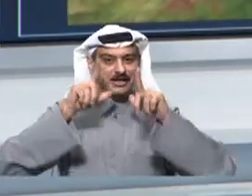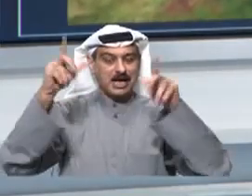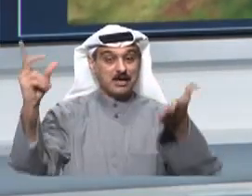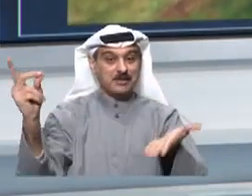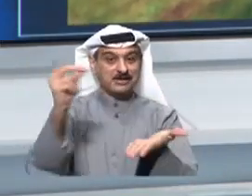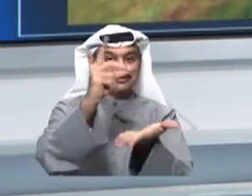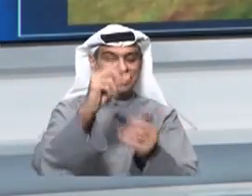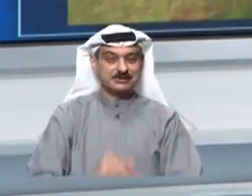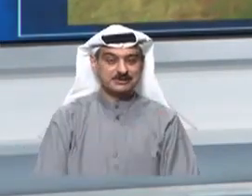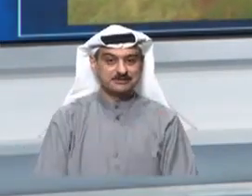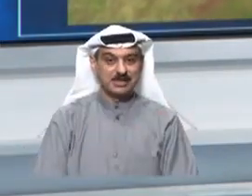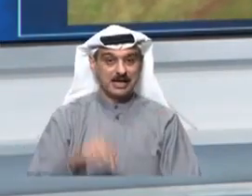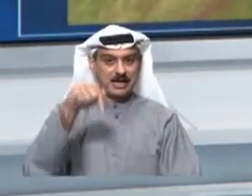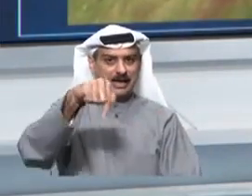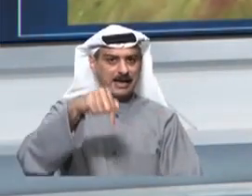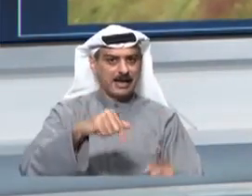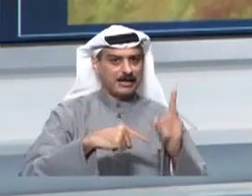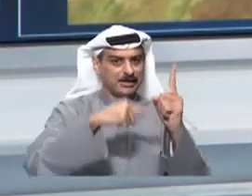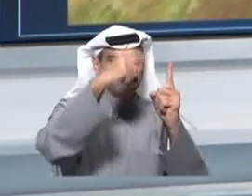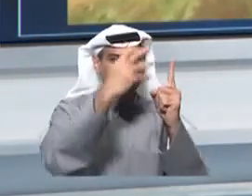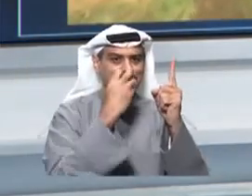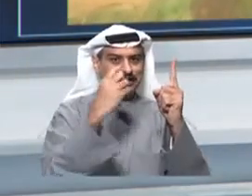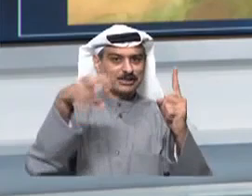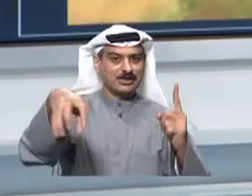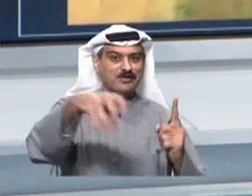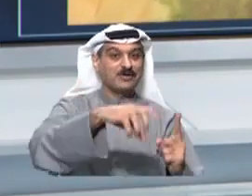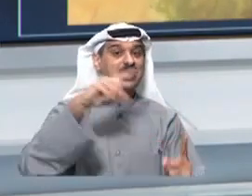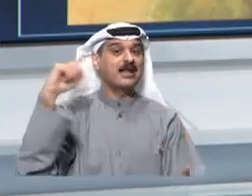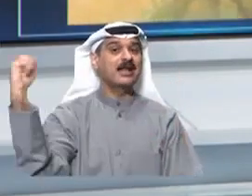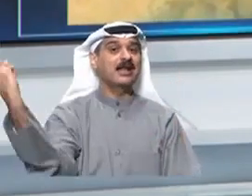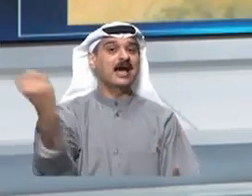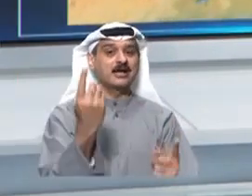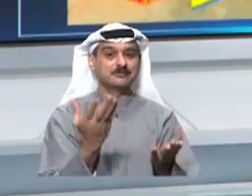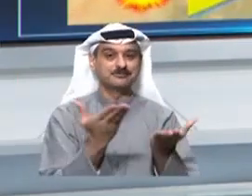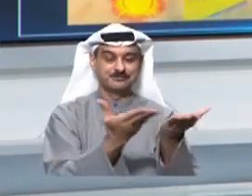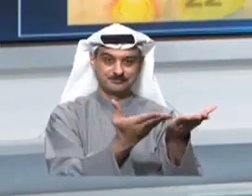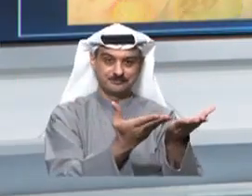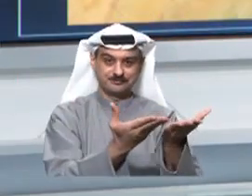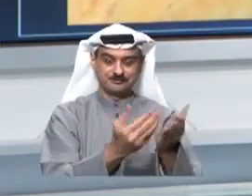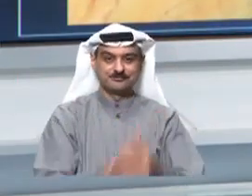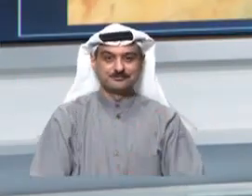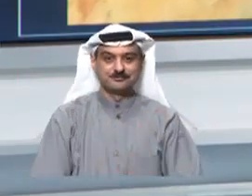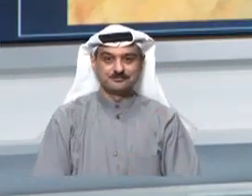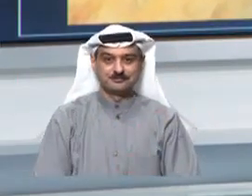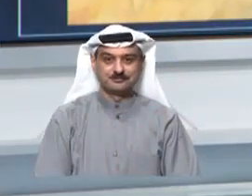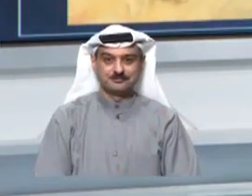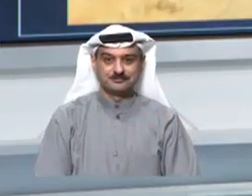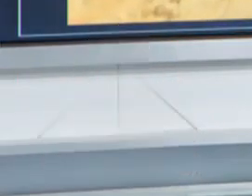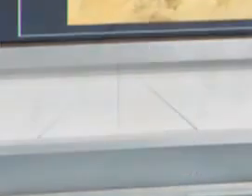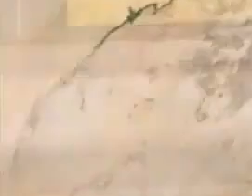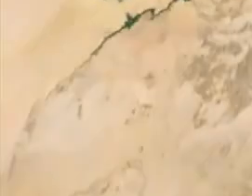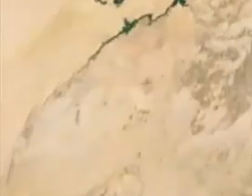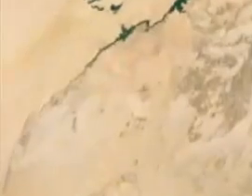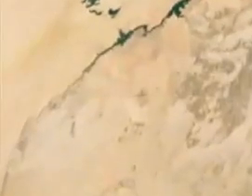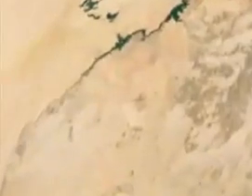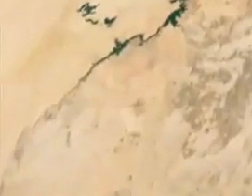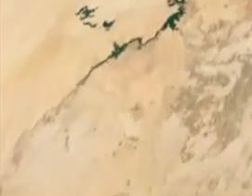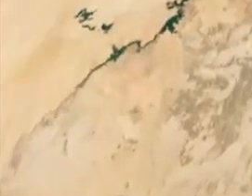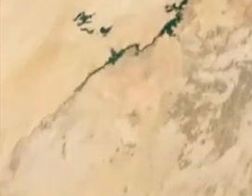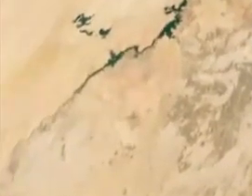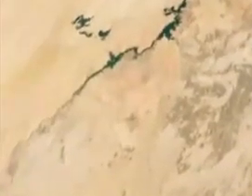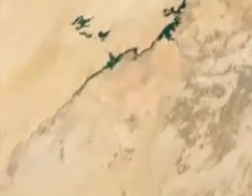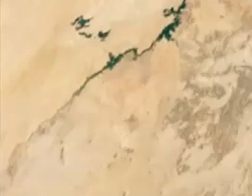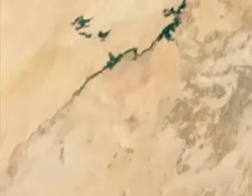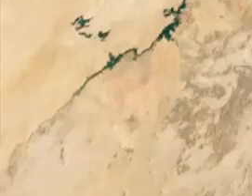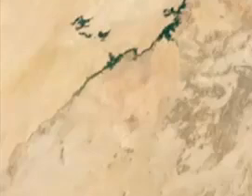الجوية، وأترككم مع هذه الجولة لدرجات الحرارة لبعض العواصم والمدن حول العالم.